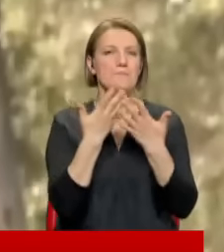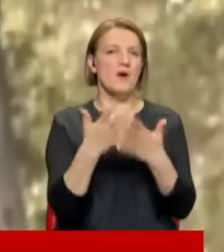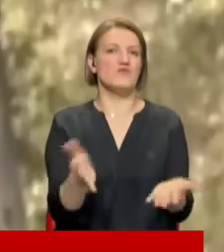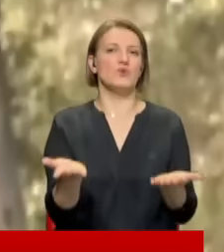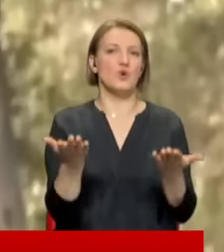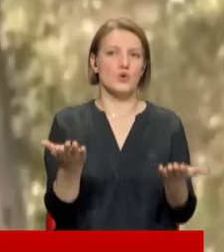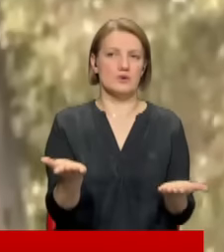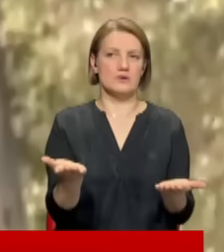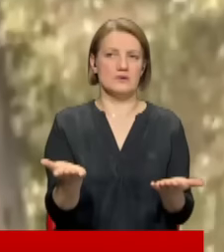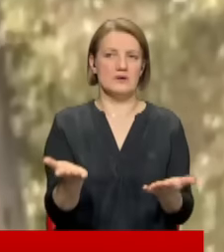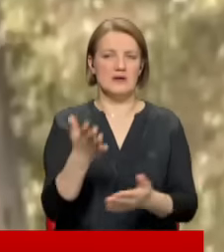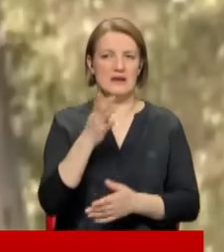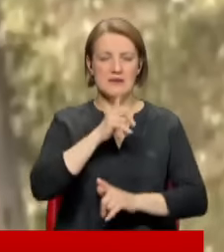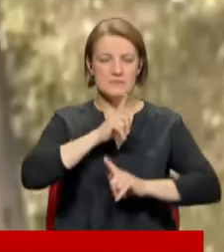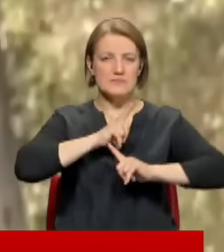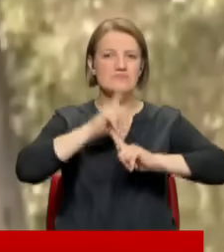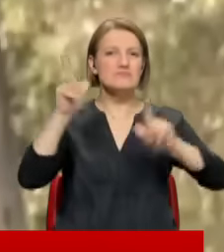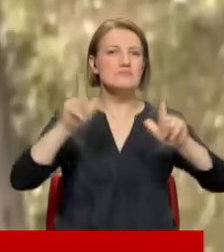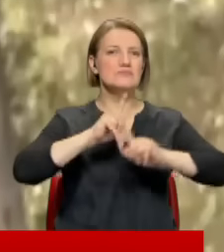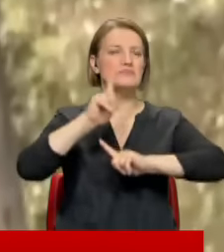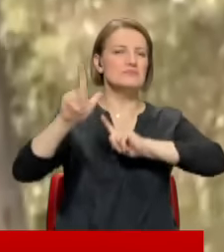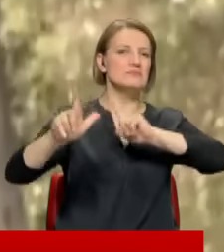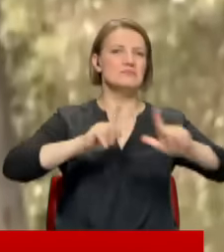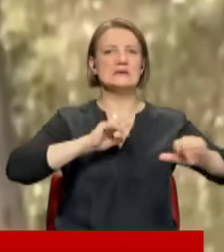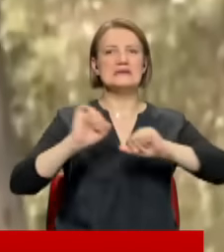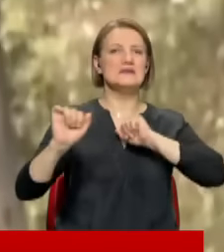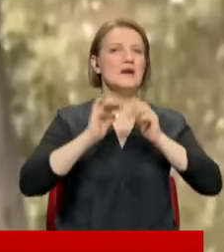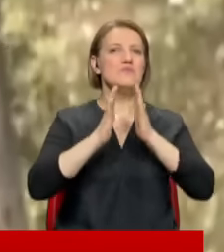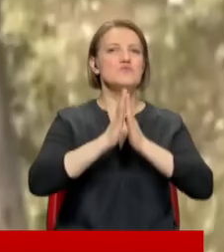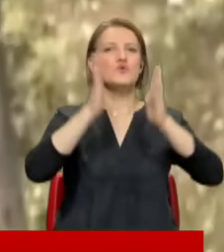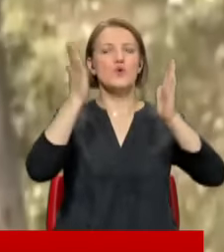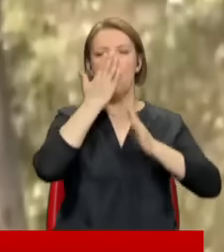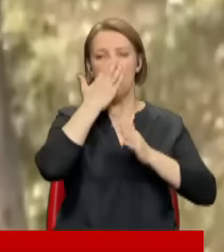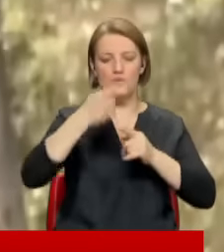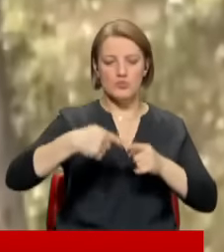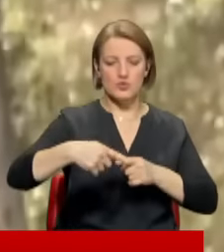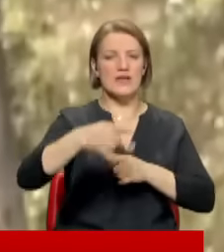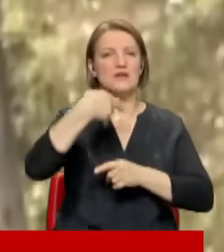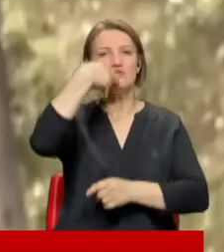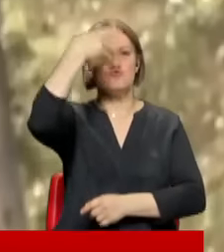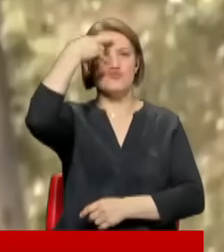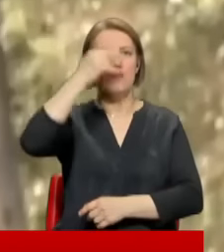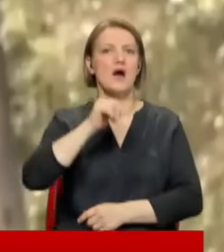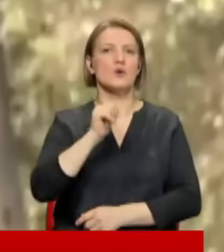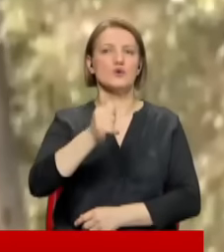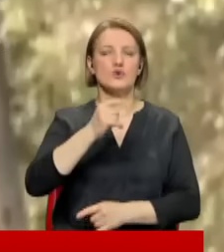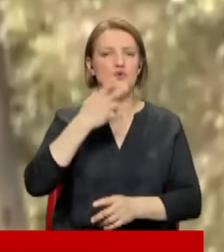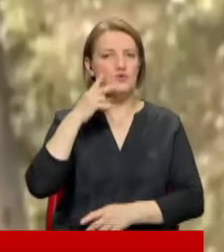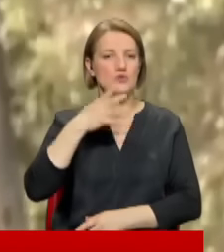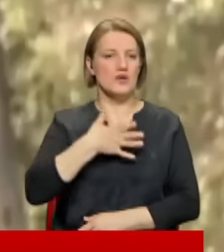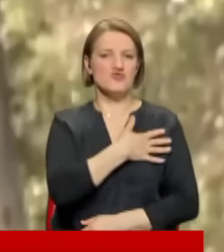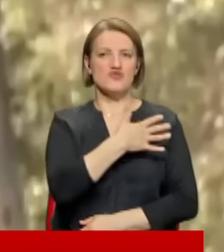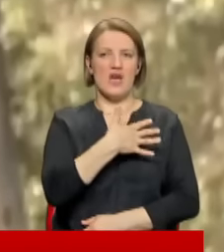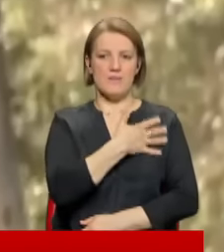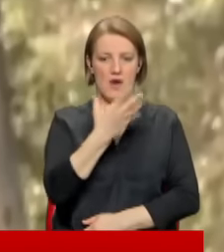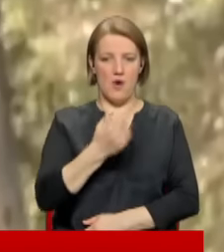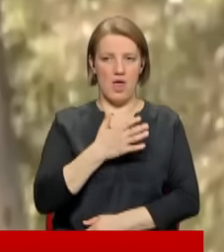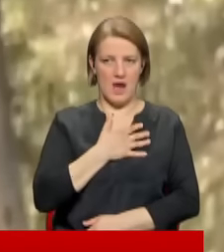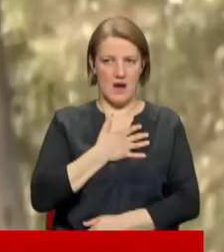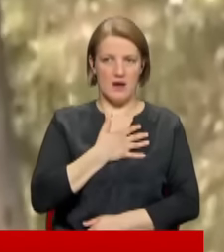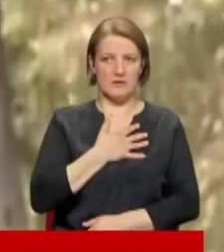ediyor. İsyan büyük ve önümüzdeki cuma günü Cumhuriyet Halk Partisi